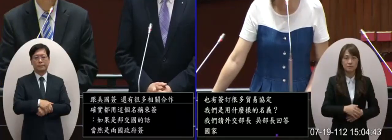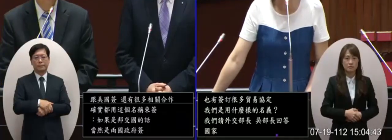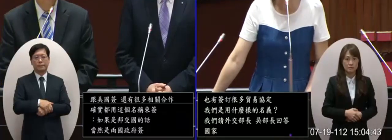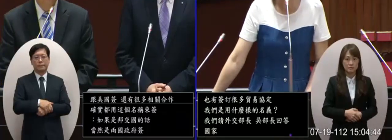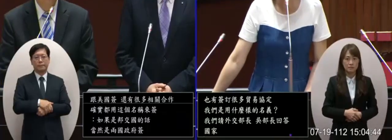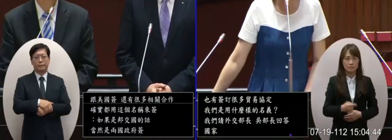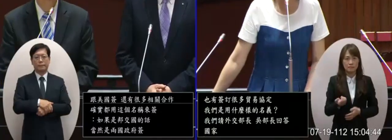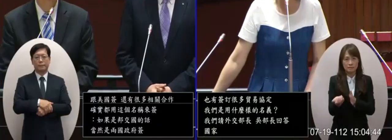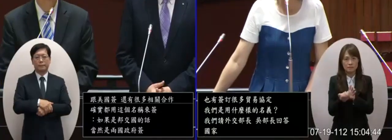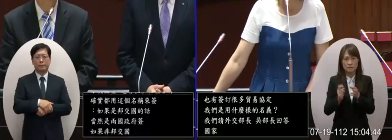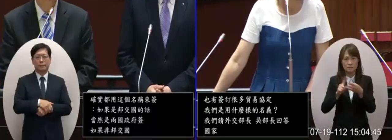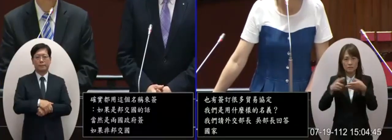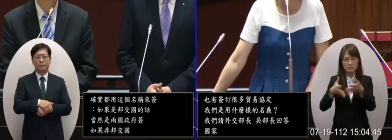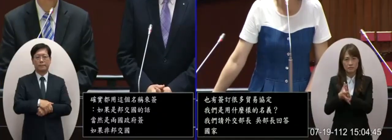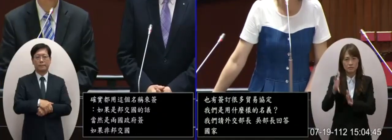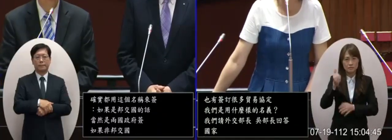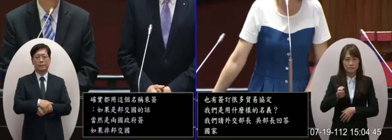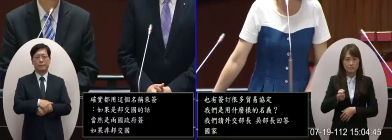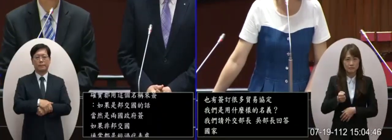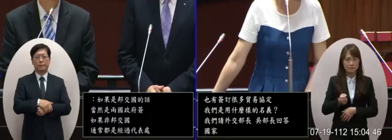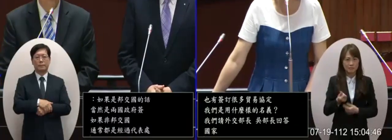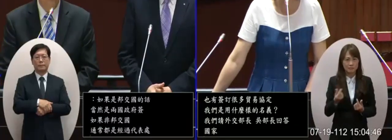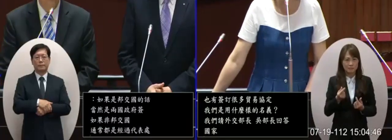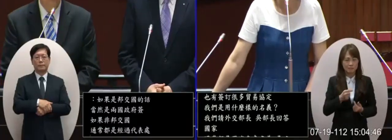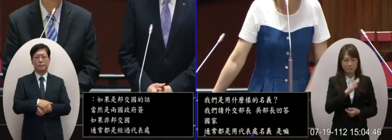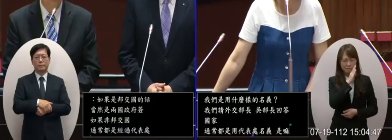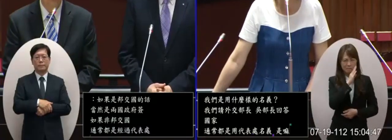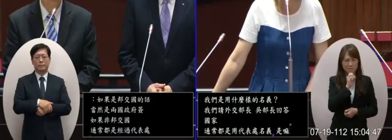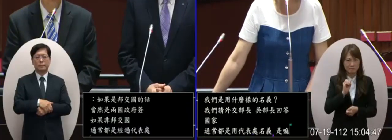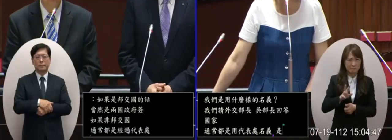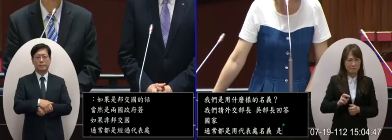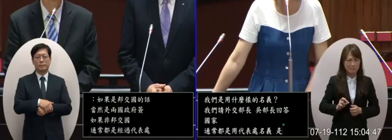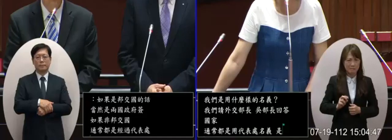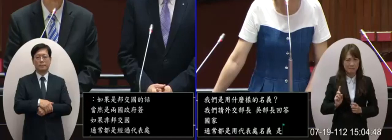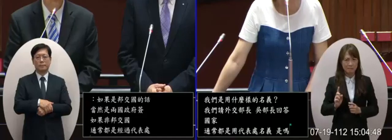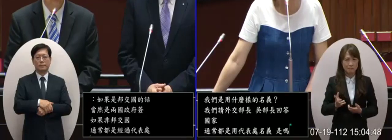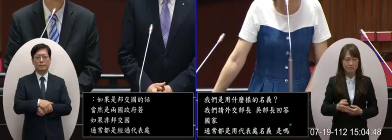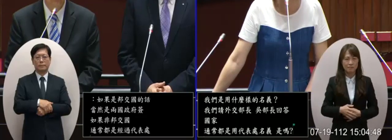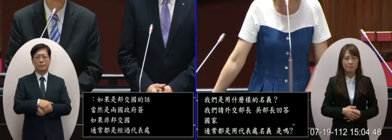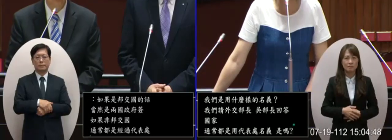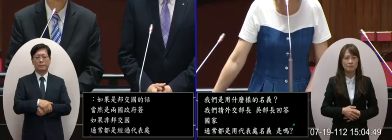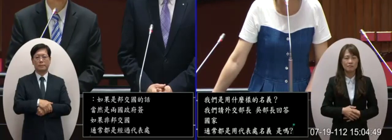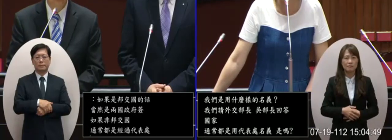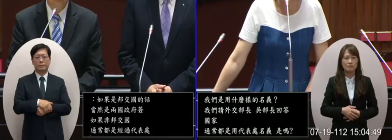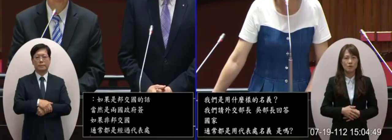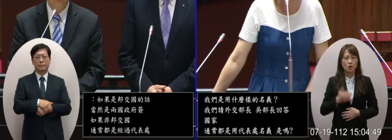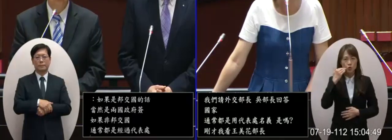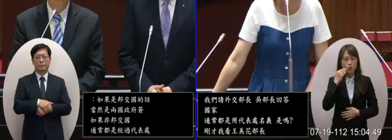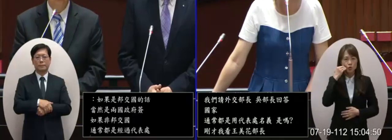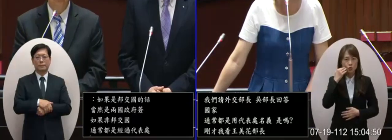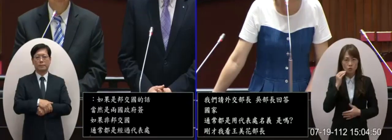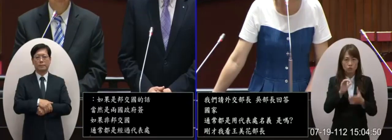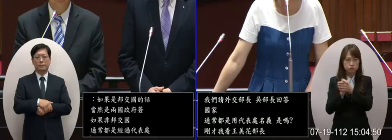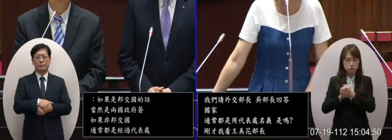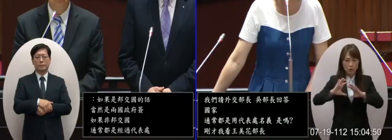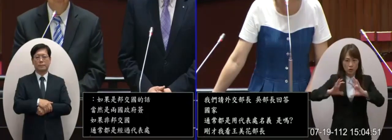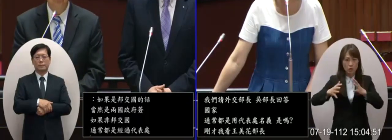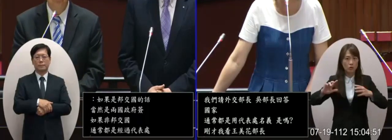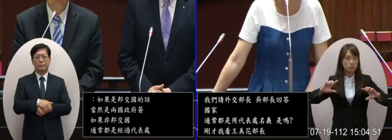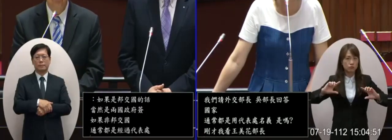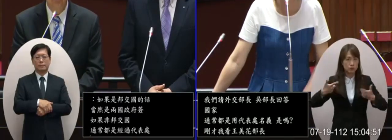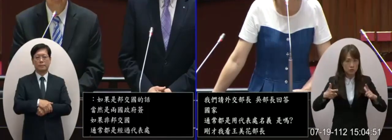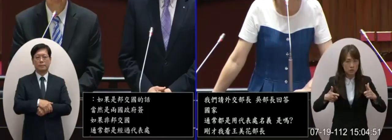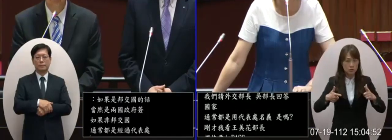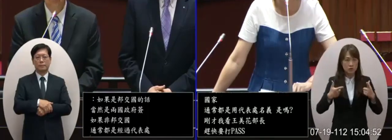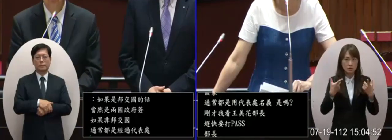才我看王美花部长赶快要打 pass。好，部长，我们跟其他非邦交国也是用代表处名义